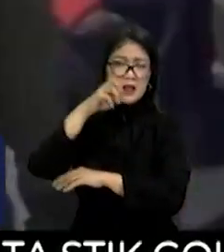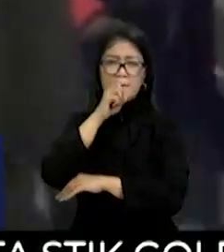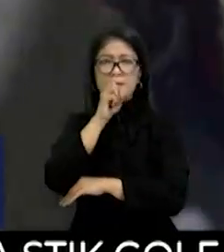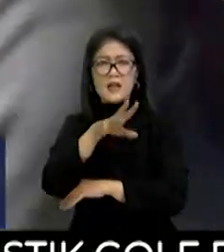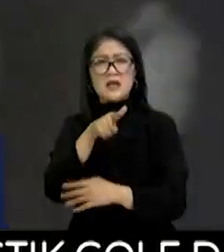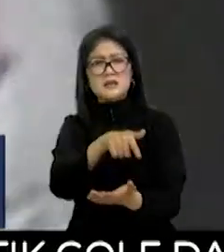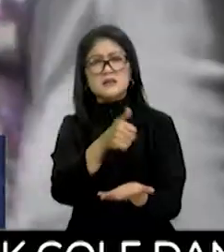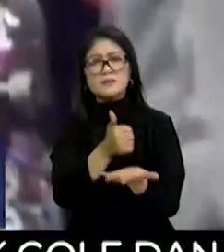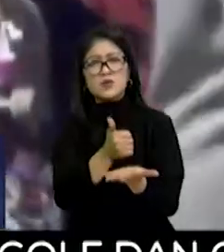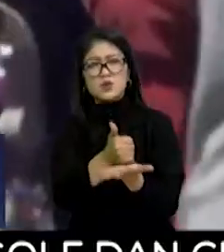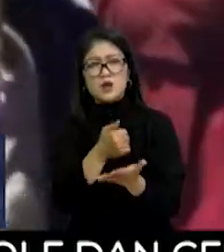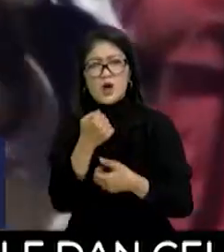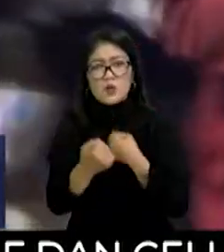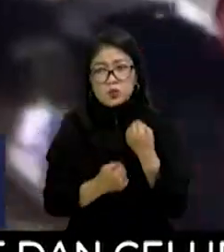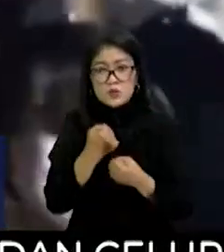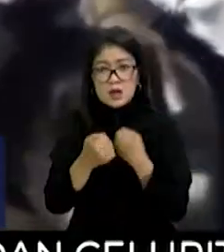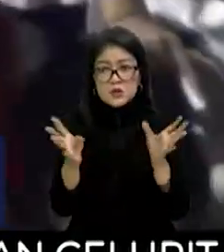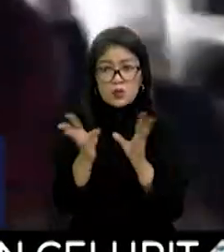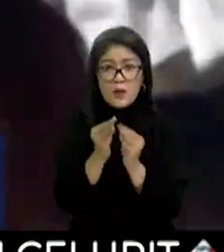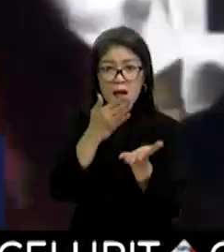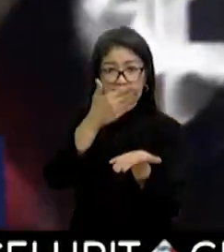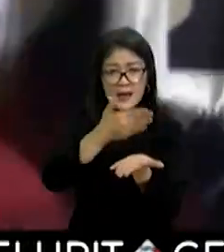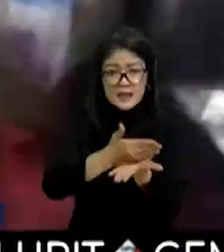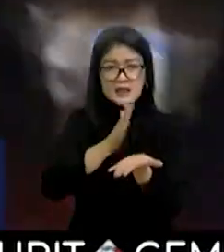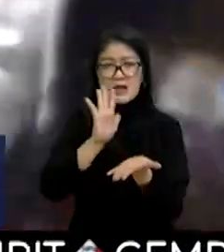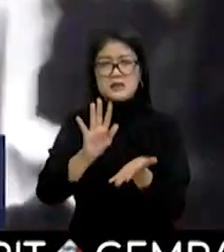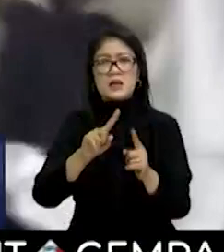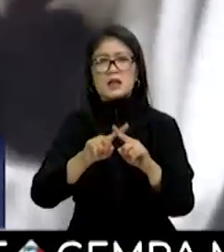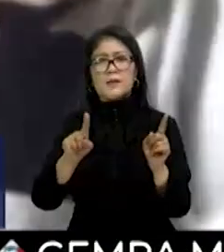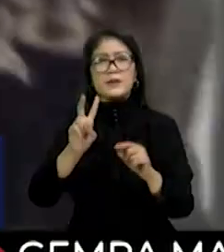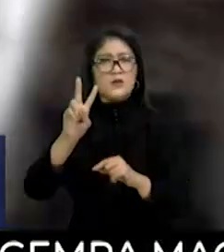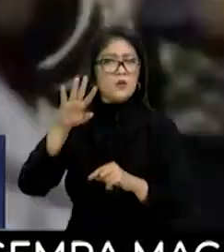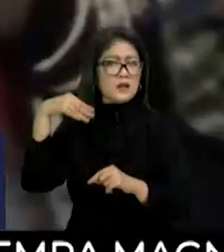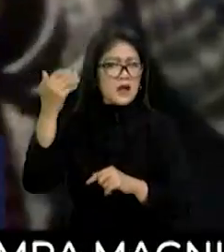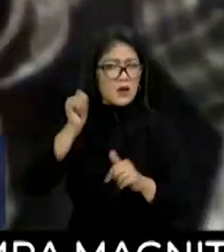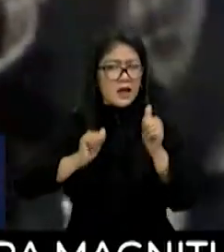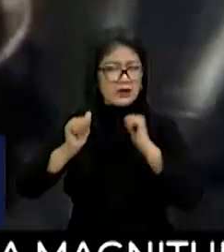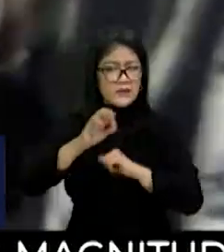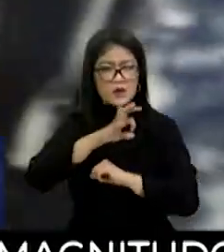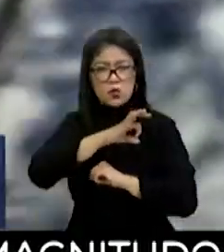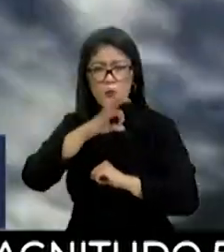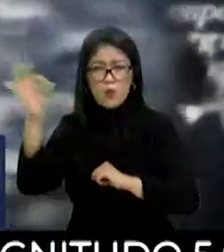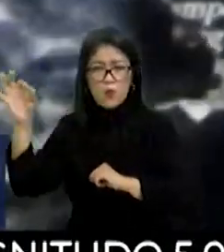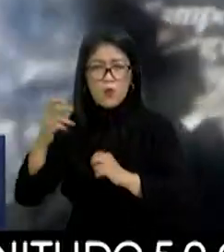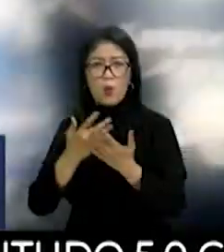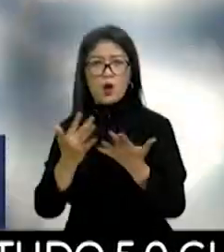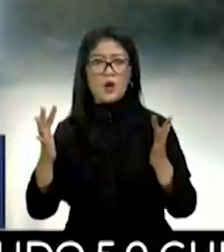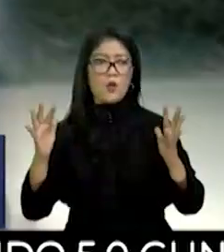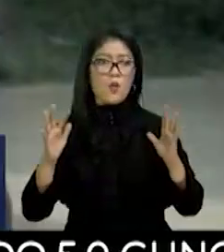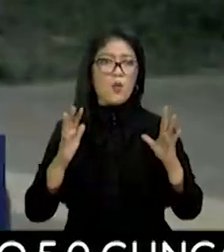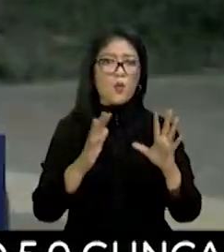membatasi jumlah pengunjung Namun karena dua tahun tidak ada perayaan apapun warga berbondong-bondong mendatangi acara